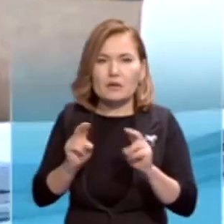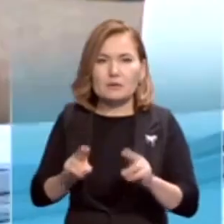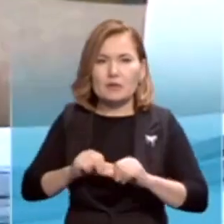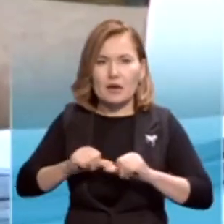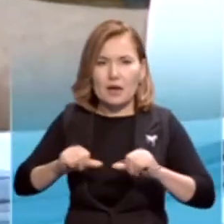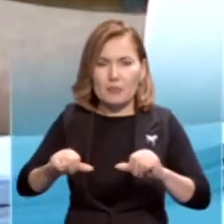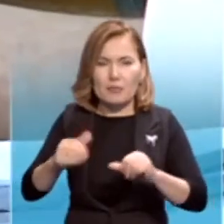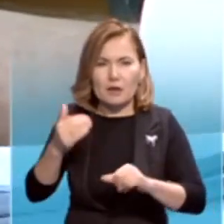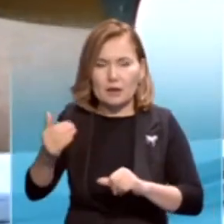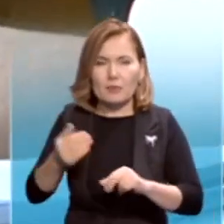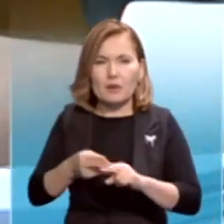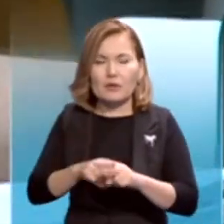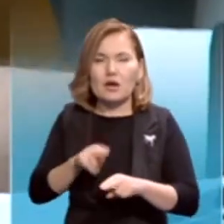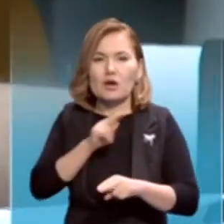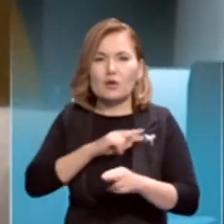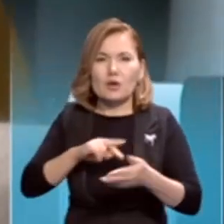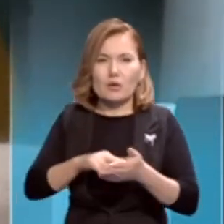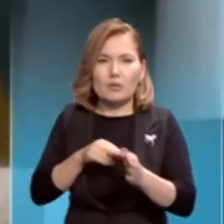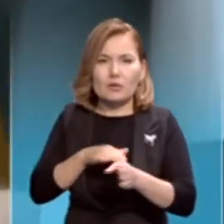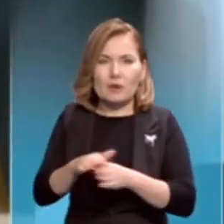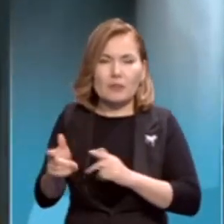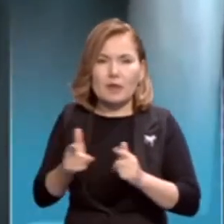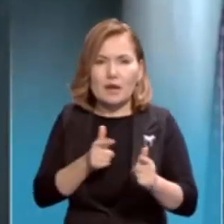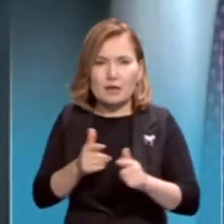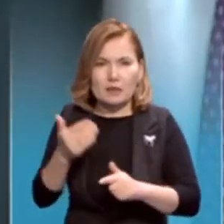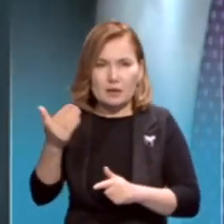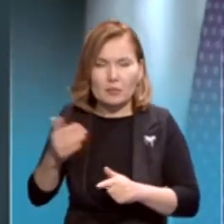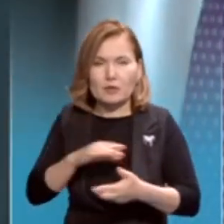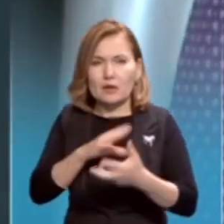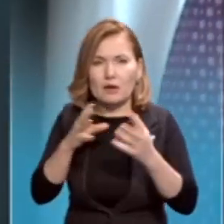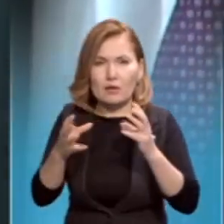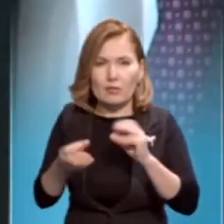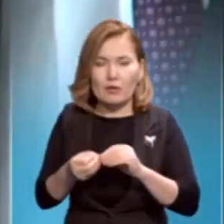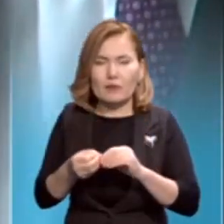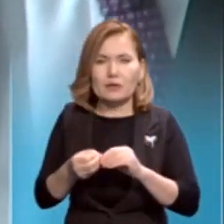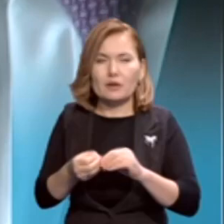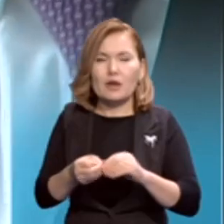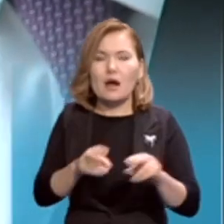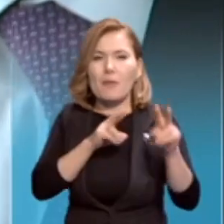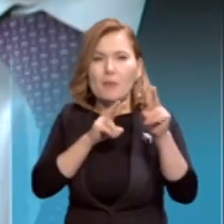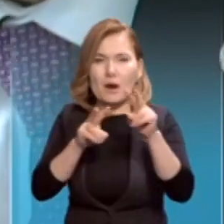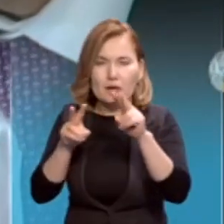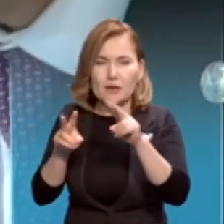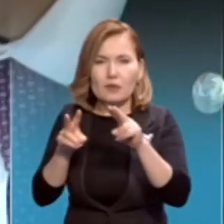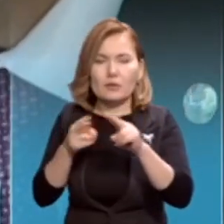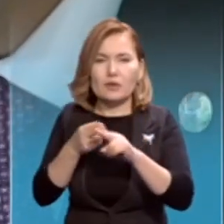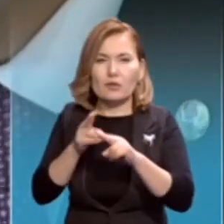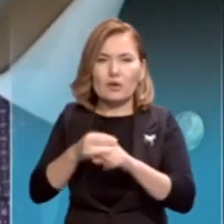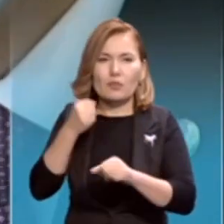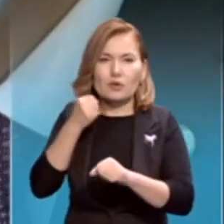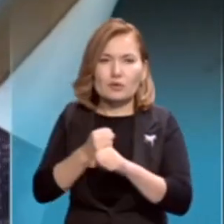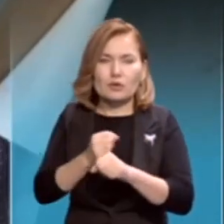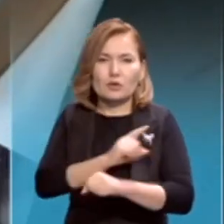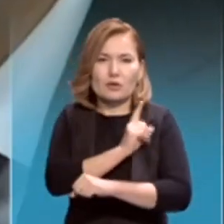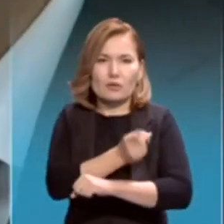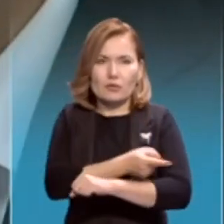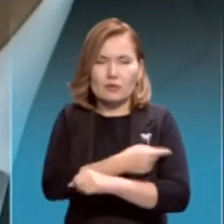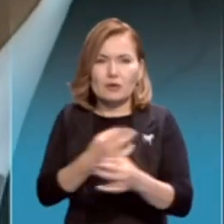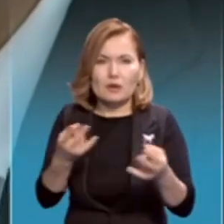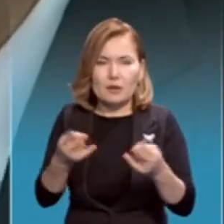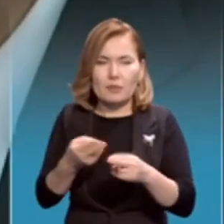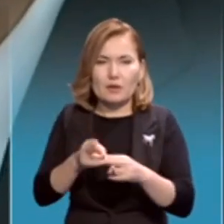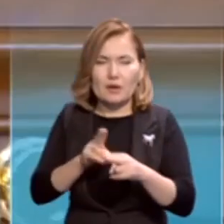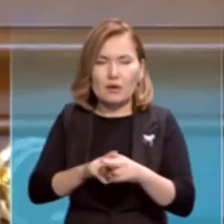комиссия кешенді шаралар әзірледі. Соған сәйкес бақылау қадағалау тетігін күшейтіп,